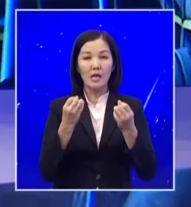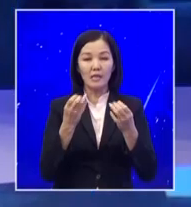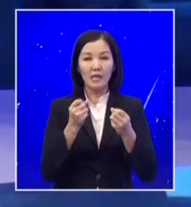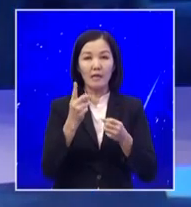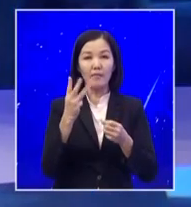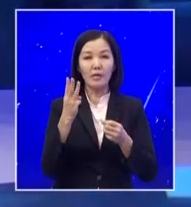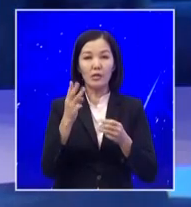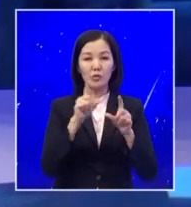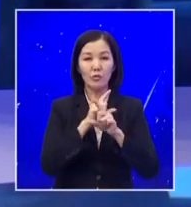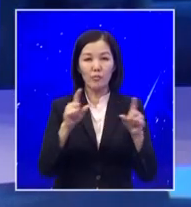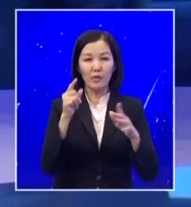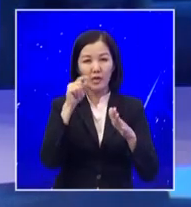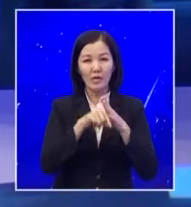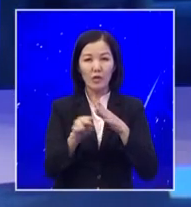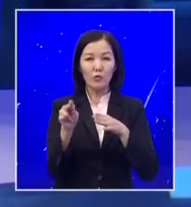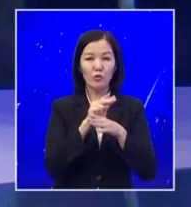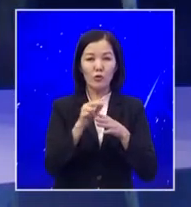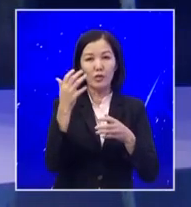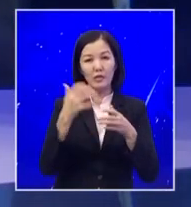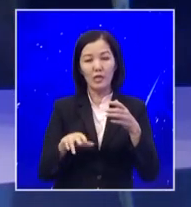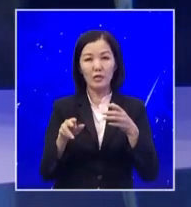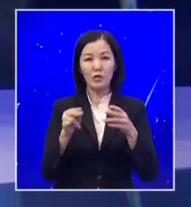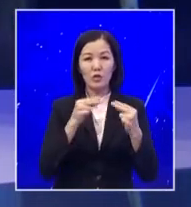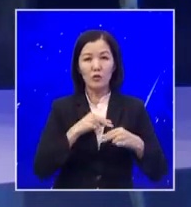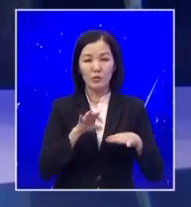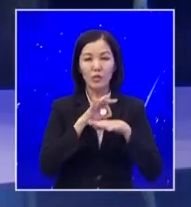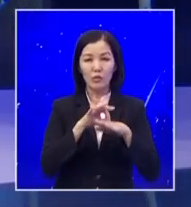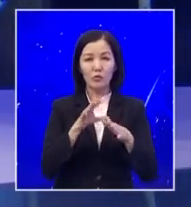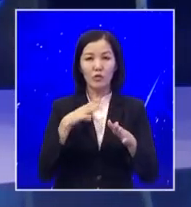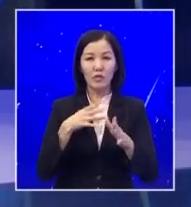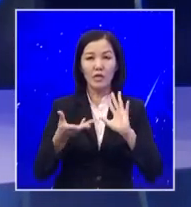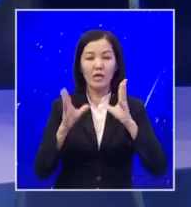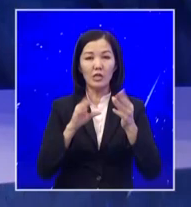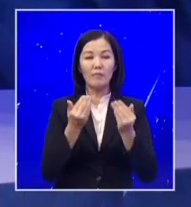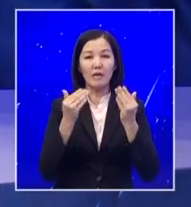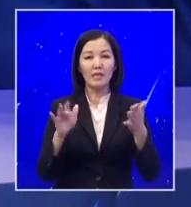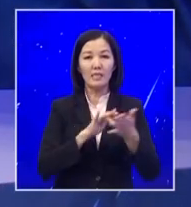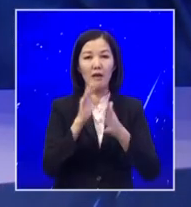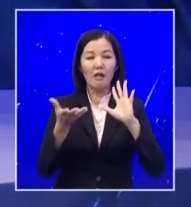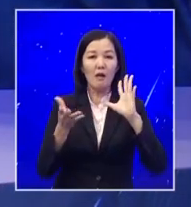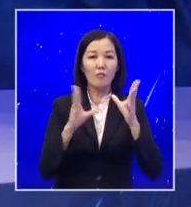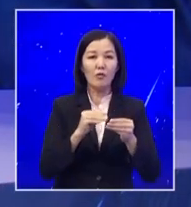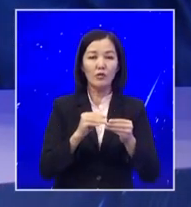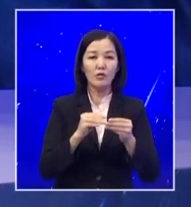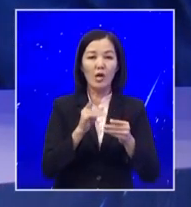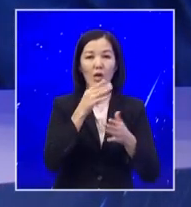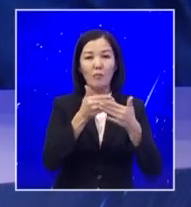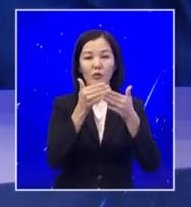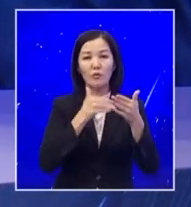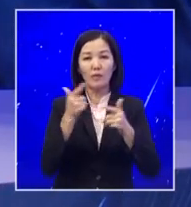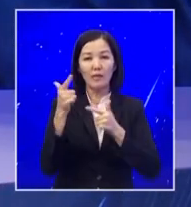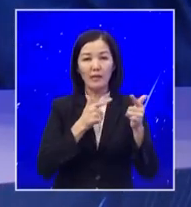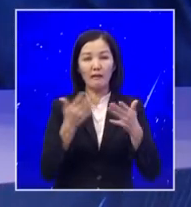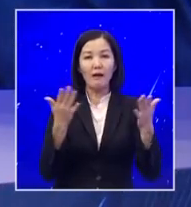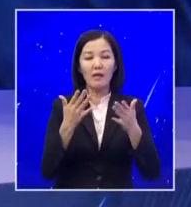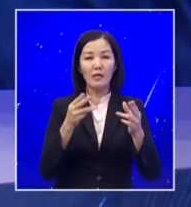бірнеше жылыту мекемелерінде ағымдағы және күрделі жөндеу жұмыстар жасалды. Жалпы қазір шаһарда маусым алды дайындық негізінде